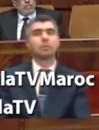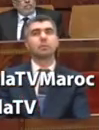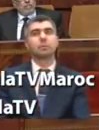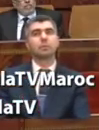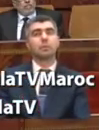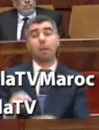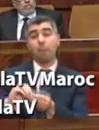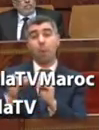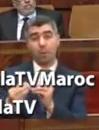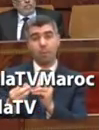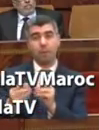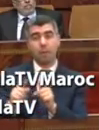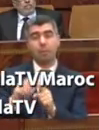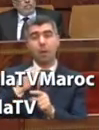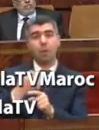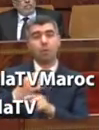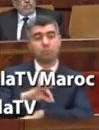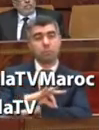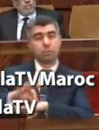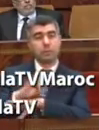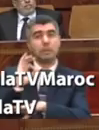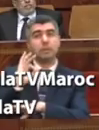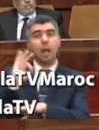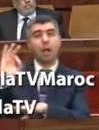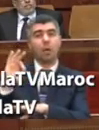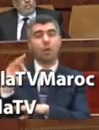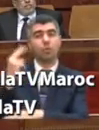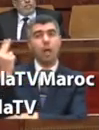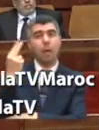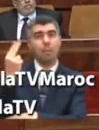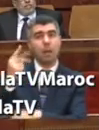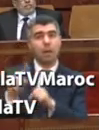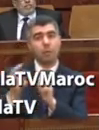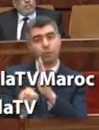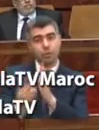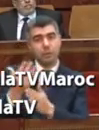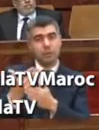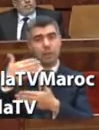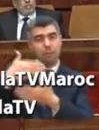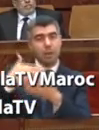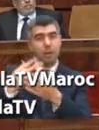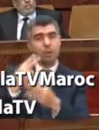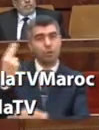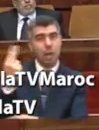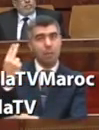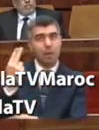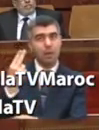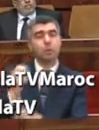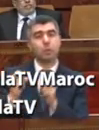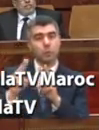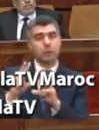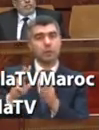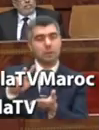المشكل كان في مجلس الجامعة ما اتخذش قرار ديال الإحداث كلية منذ سنوات، الآن اتخذ هذا القرار،